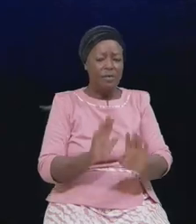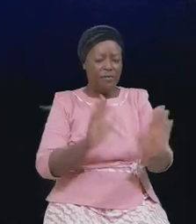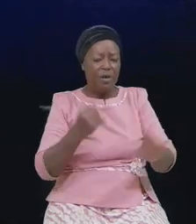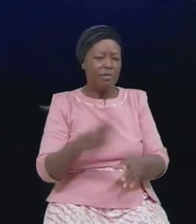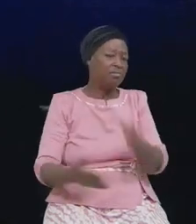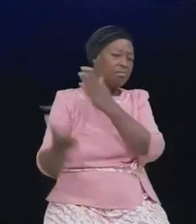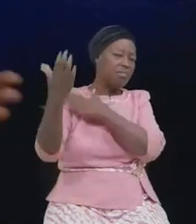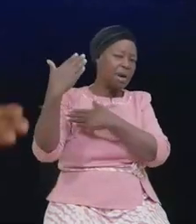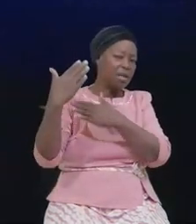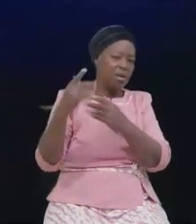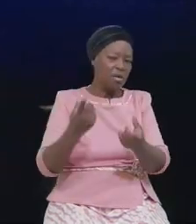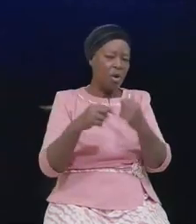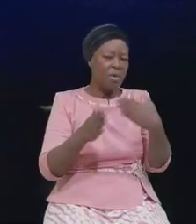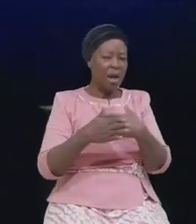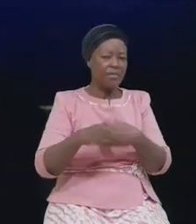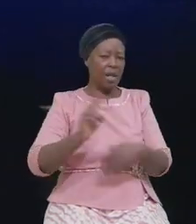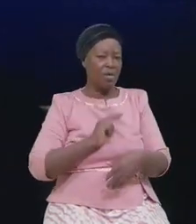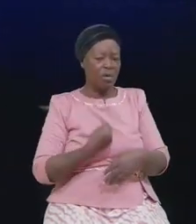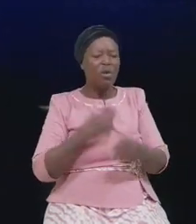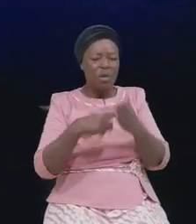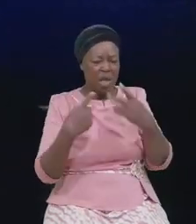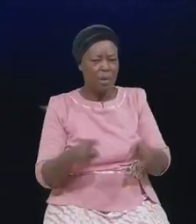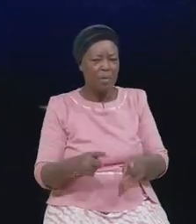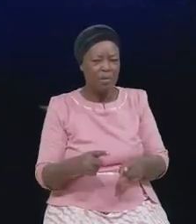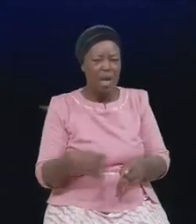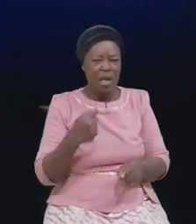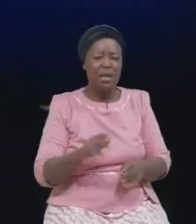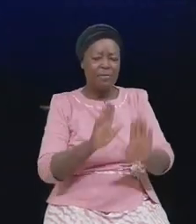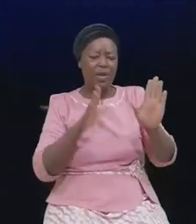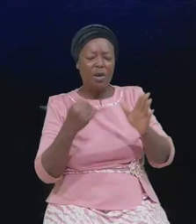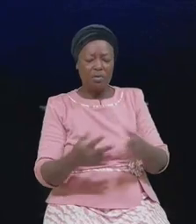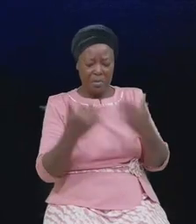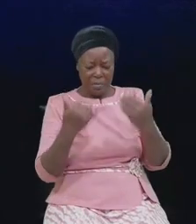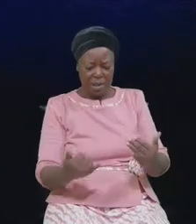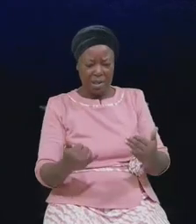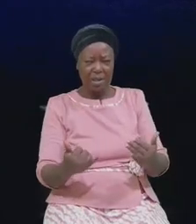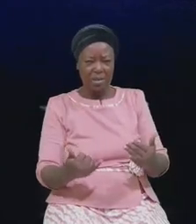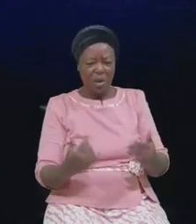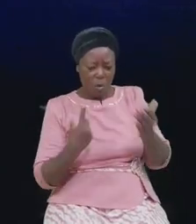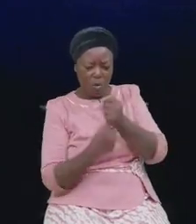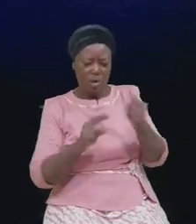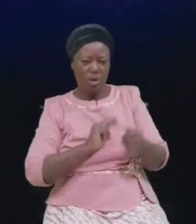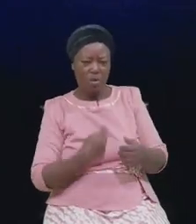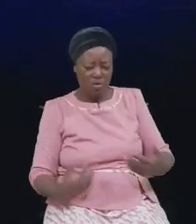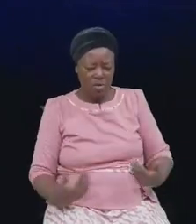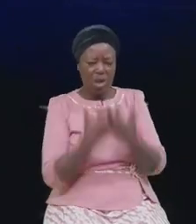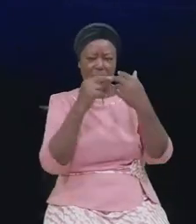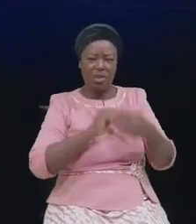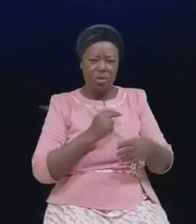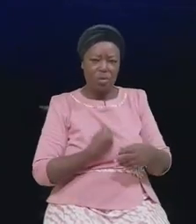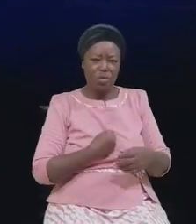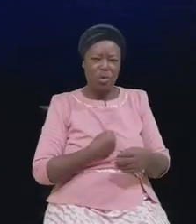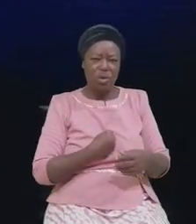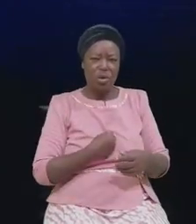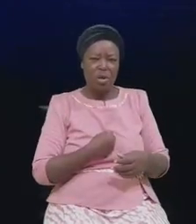passer? La peur du présent nous mettant dans les fers, nous défiant, nous piétinant. Est-ce que vous